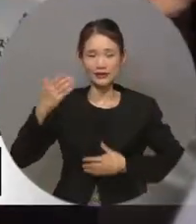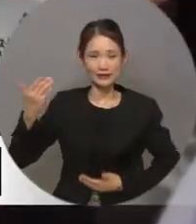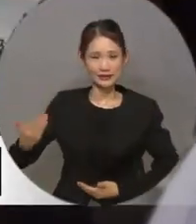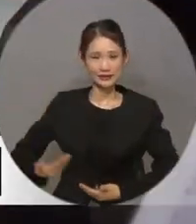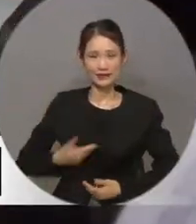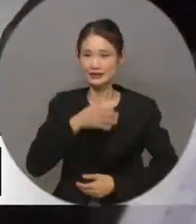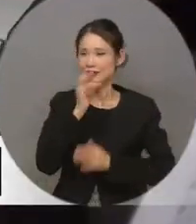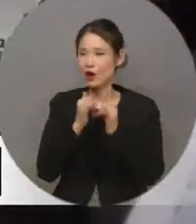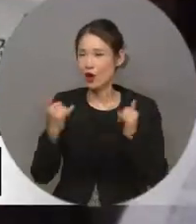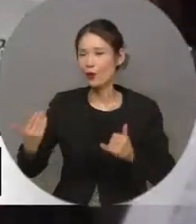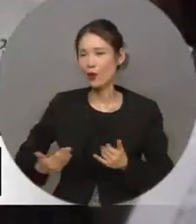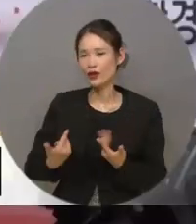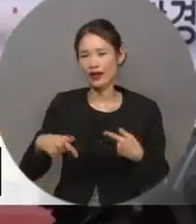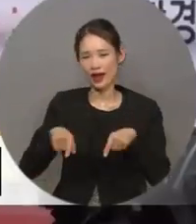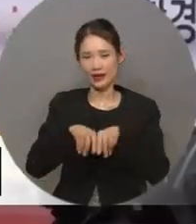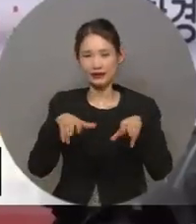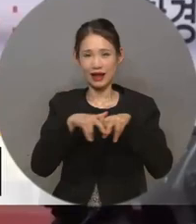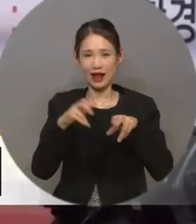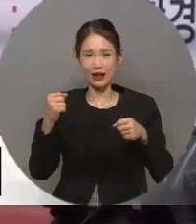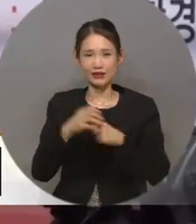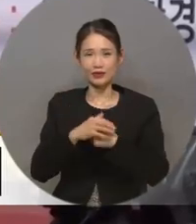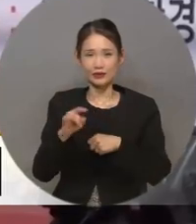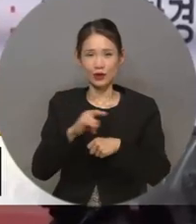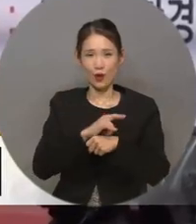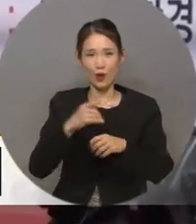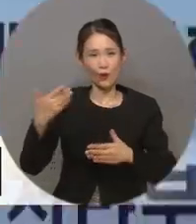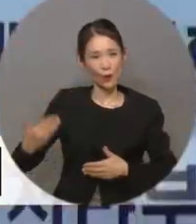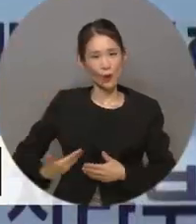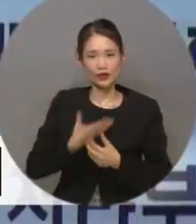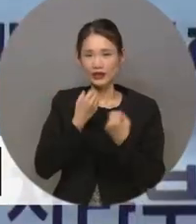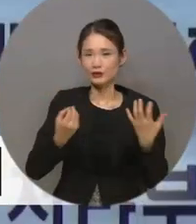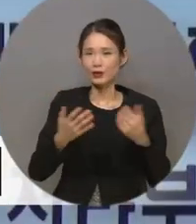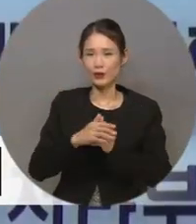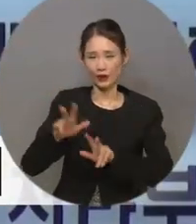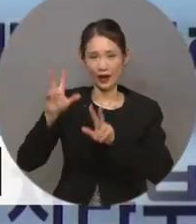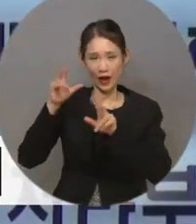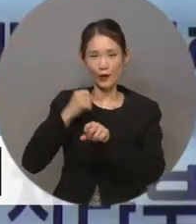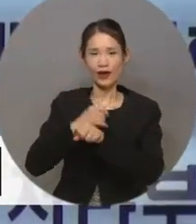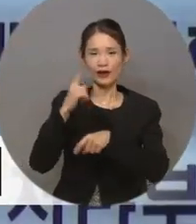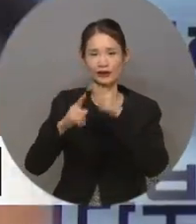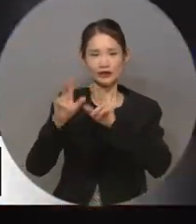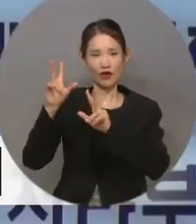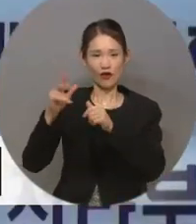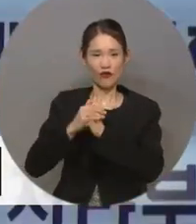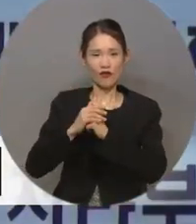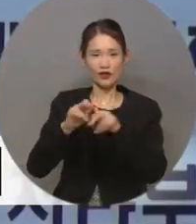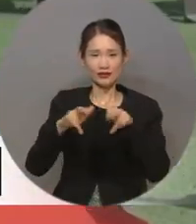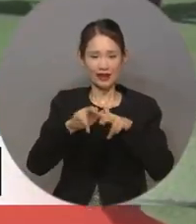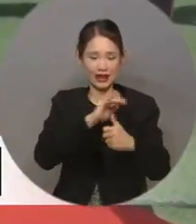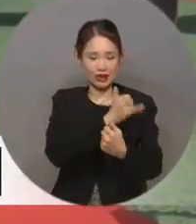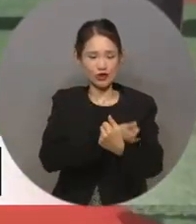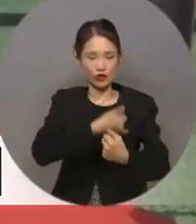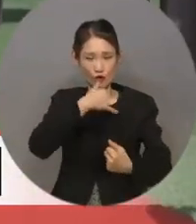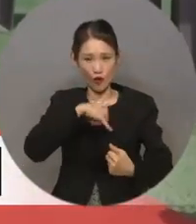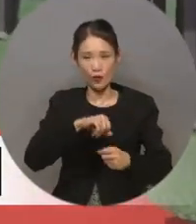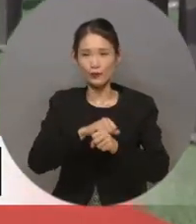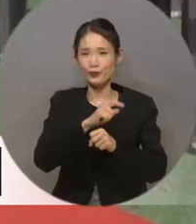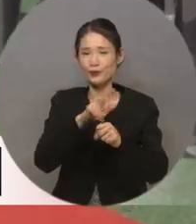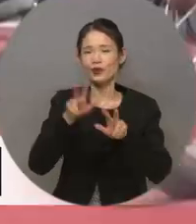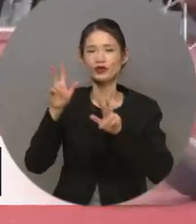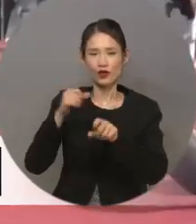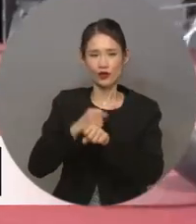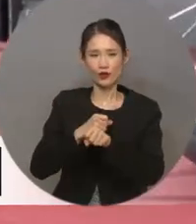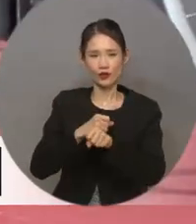장애인 모델들이 함께 만들어낸 모델쇼에 이어서 개회선언, 국민의례, 장애인 인권선언문 낭독순으로 진행되었으며